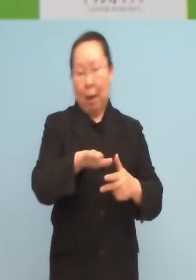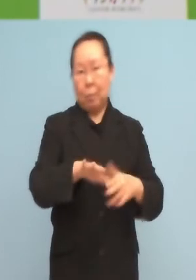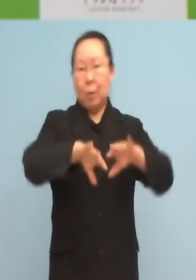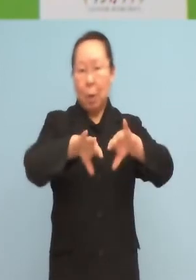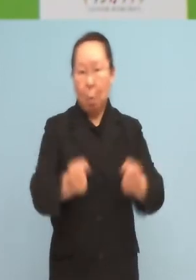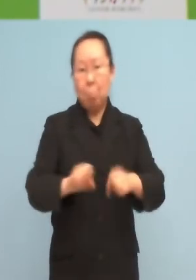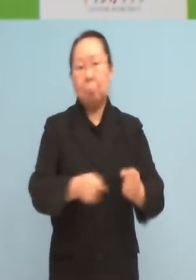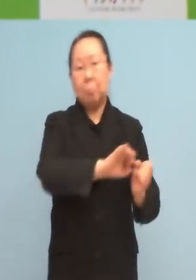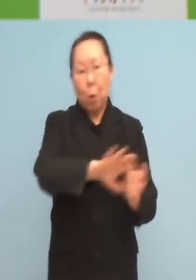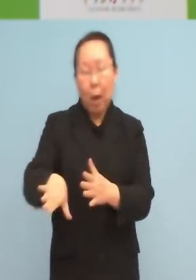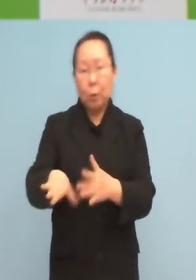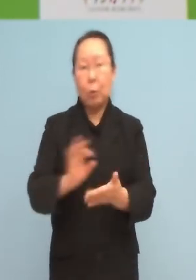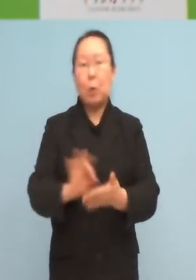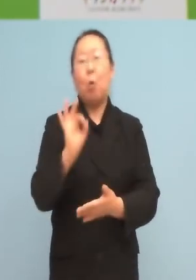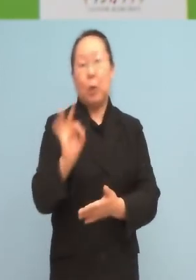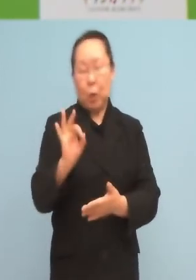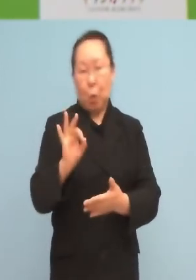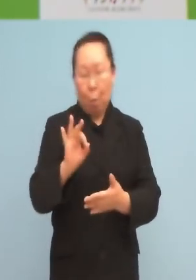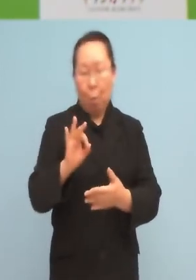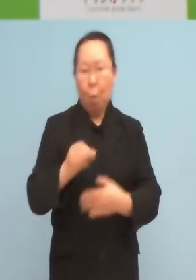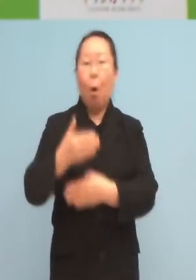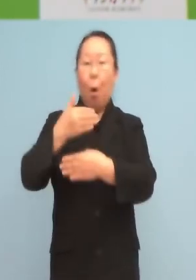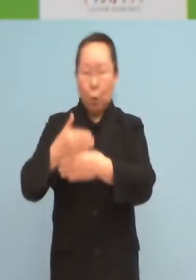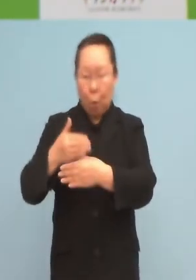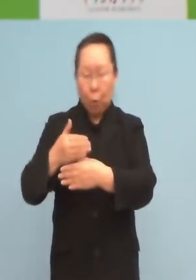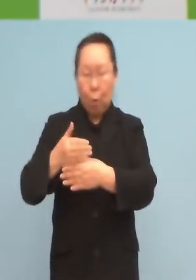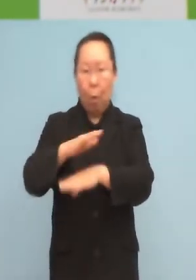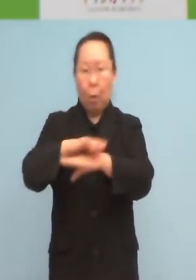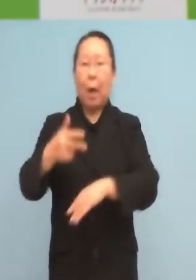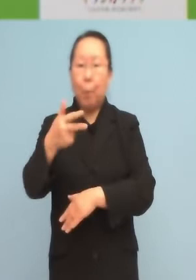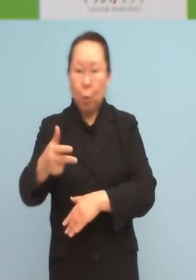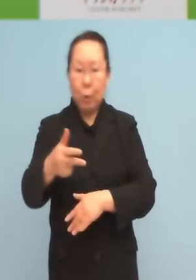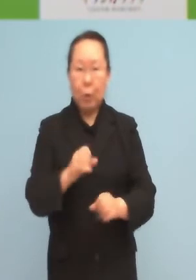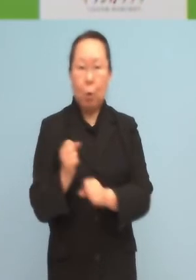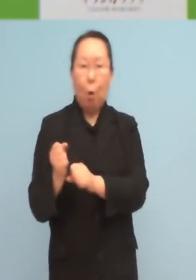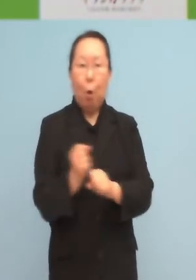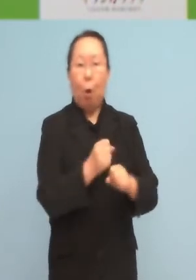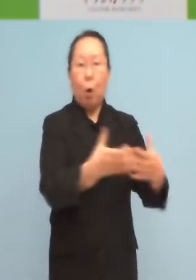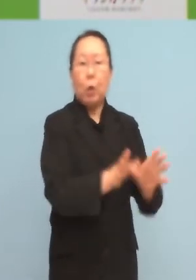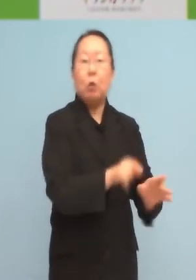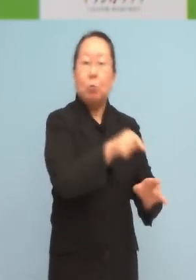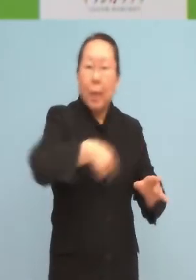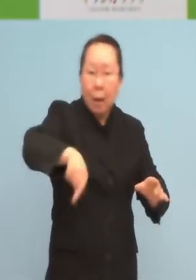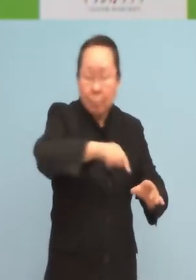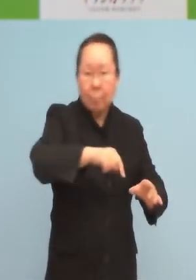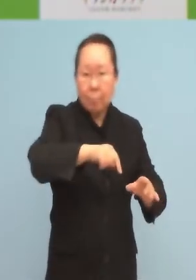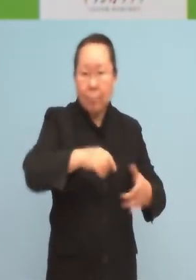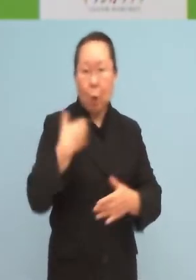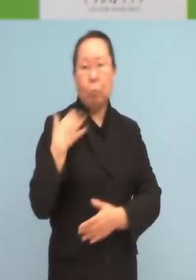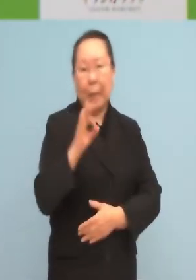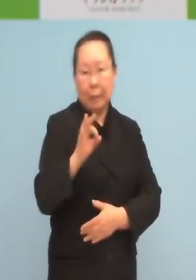担について、同札幌市球団の3社で協議をしていくことなどを考えているところでありまして